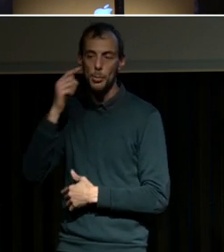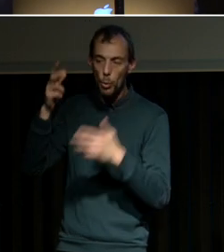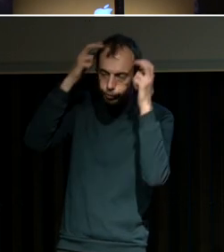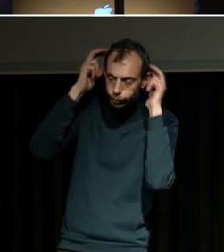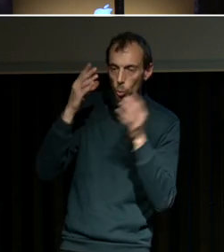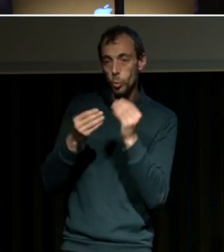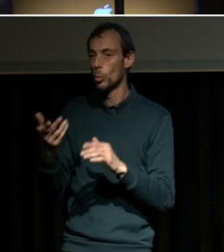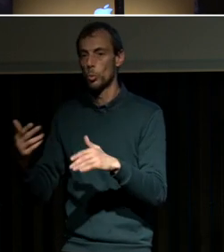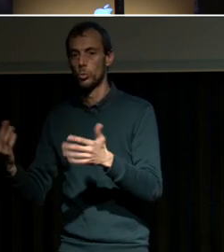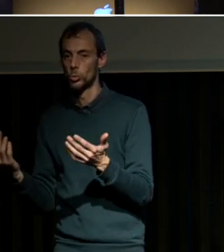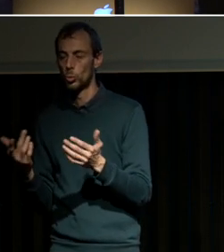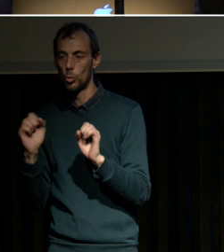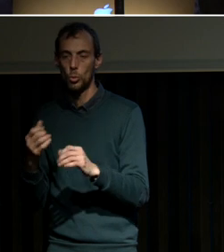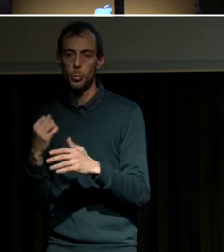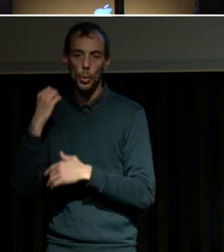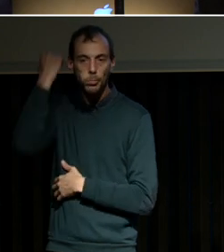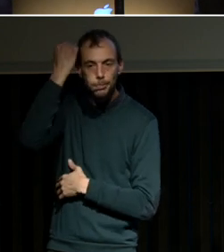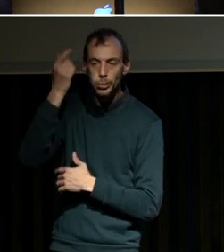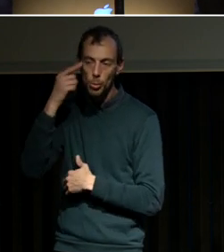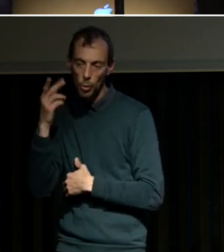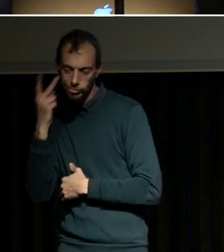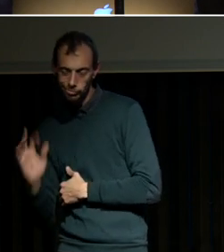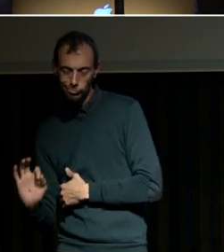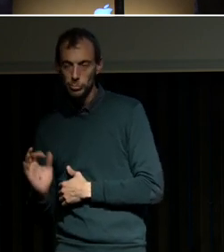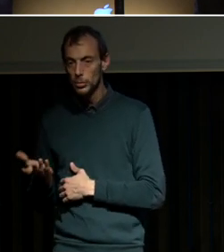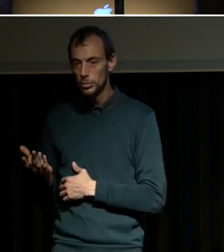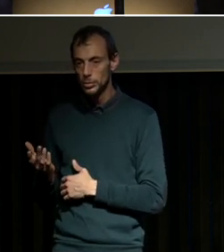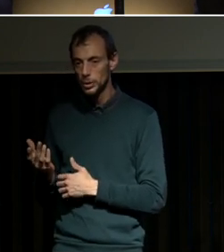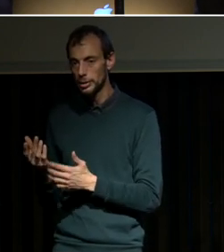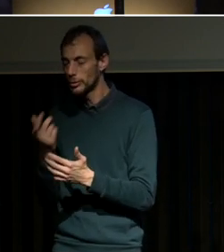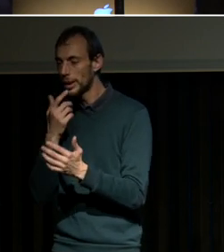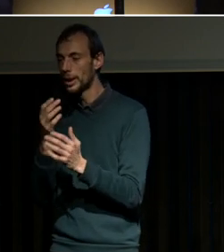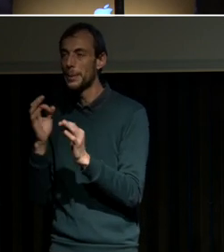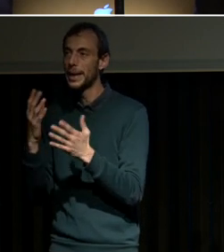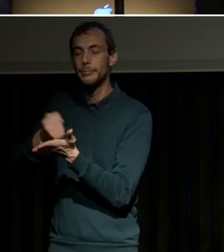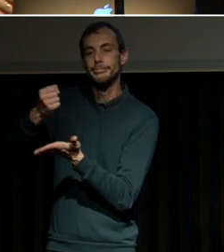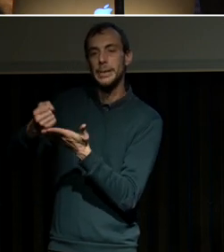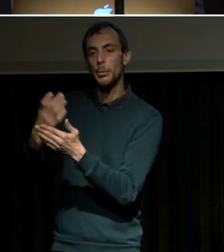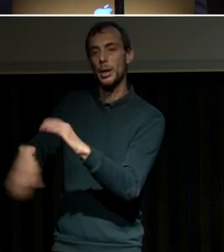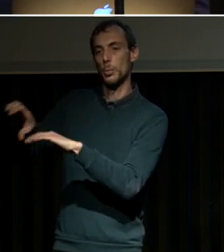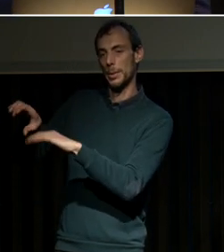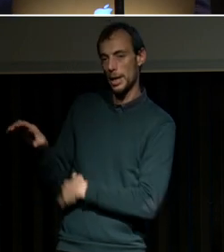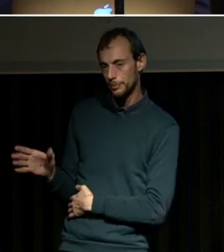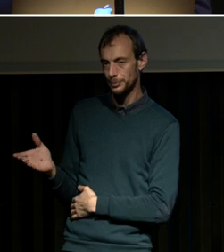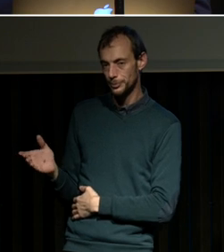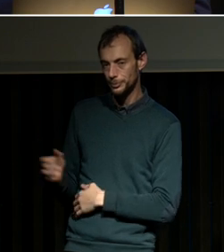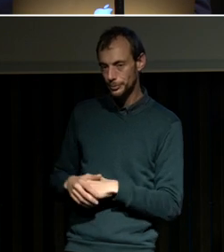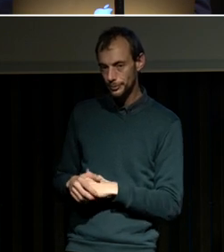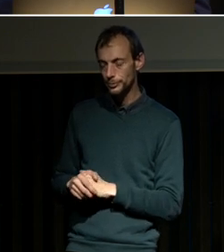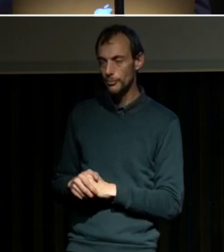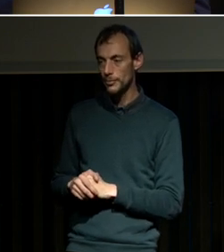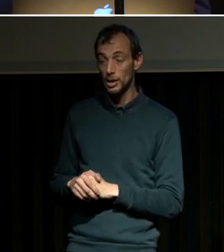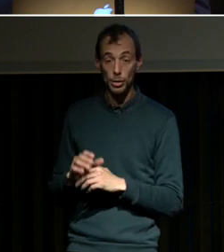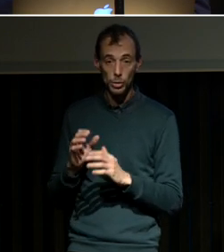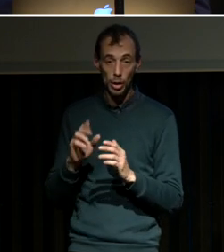scanographique au niveau cérébral, fait le diagnostic complémentaire. Le radiologue, qu'est-ce qu'il fait? Eh bien, il regarde